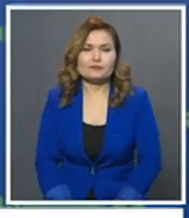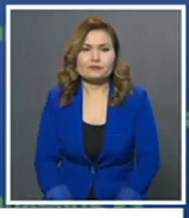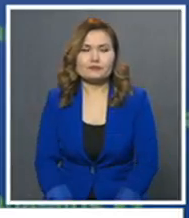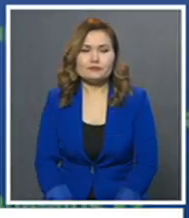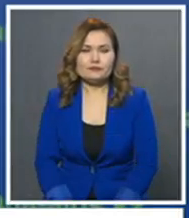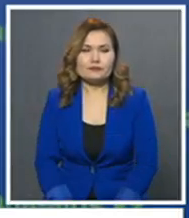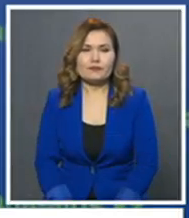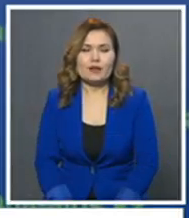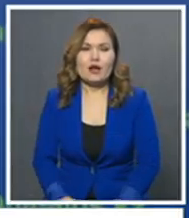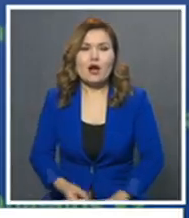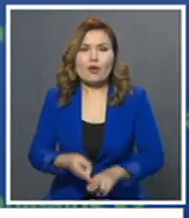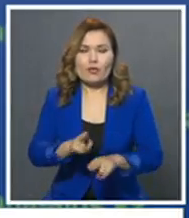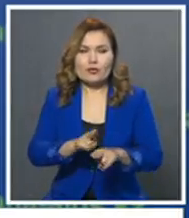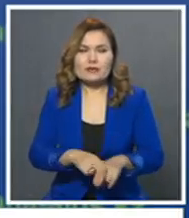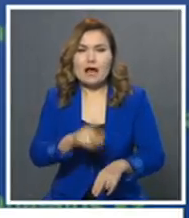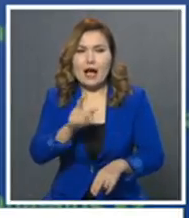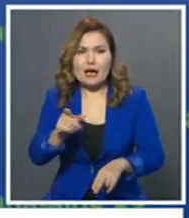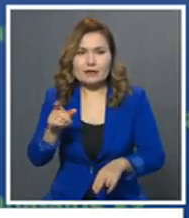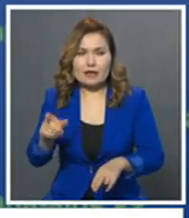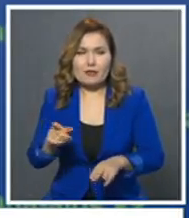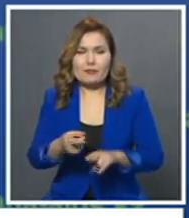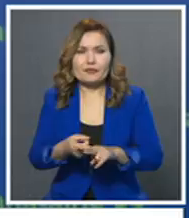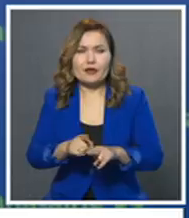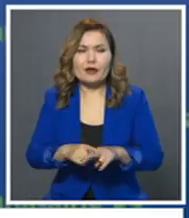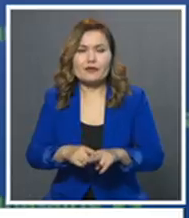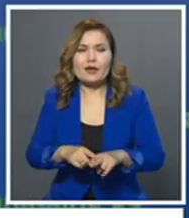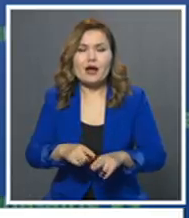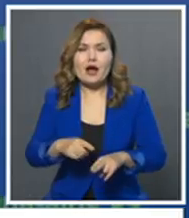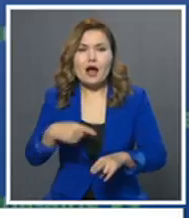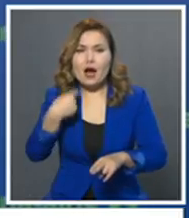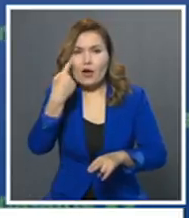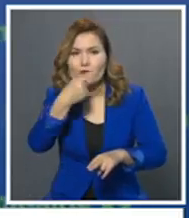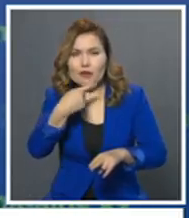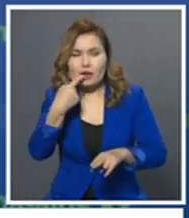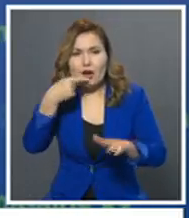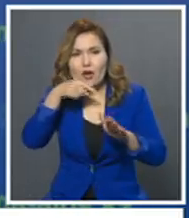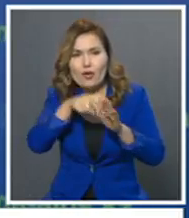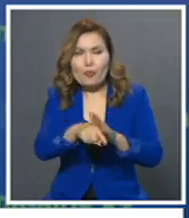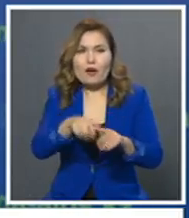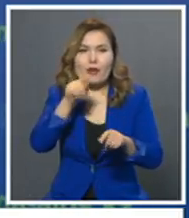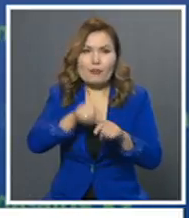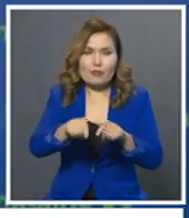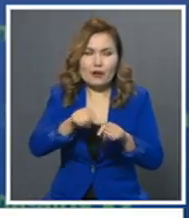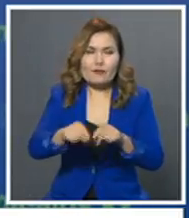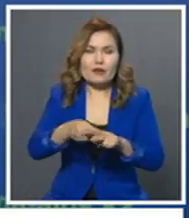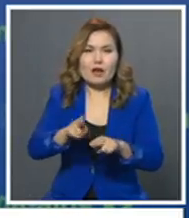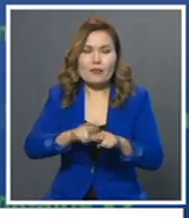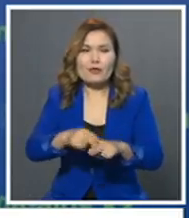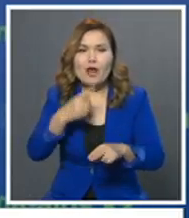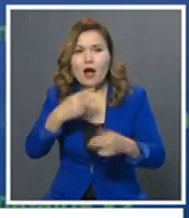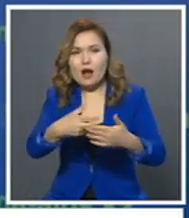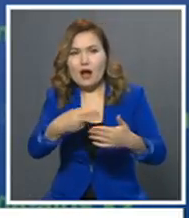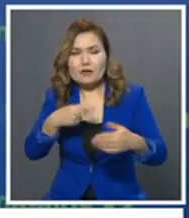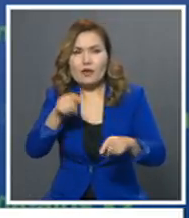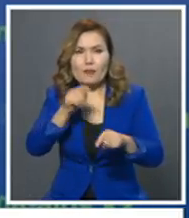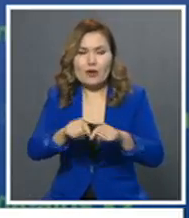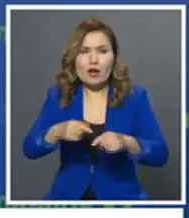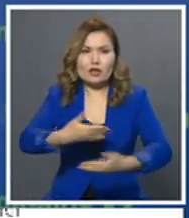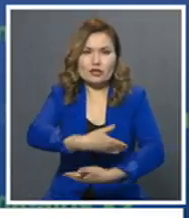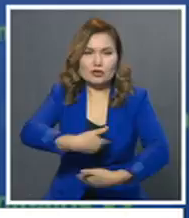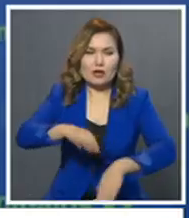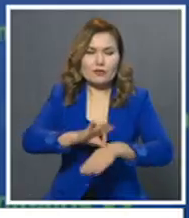Өзін өзі тестілеу жаңа сілекей арқылы экспресс тестіден өткізу, туберкулезге скринингтен өткізу, жыныстық жолмен жұғатын